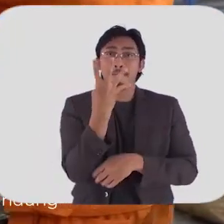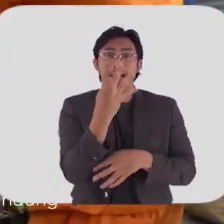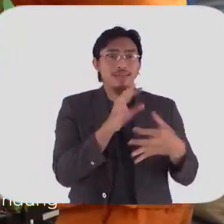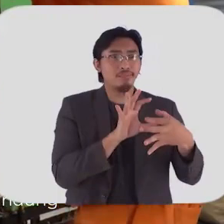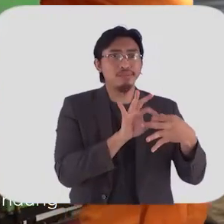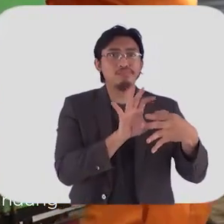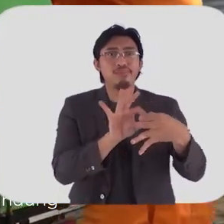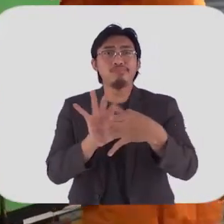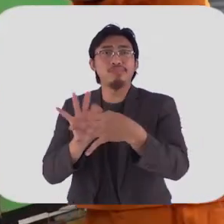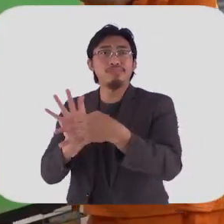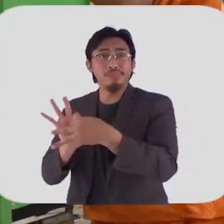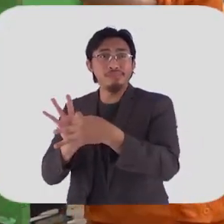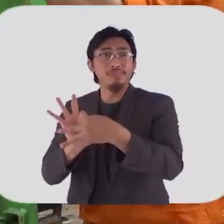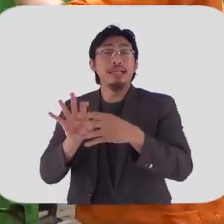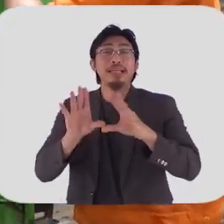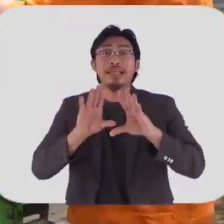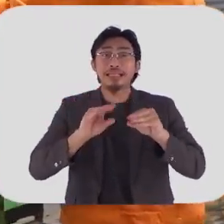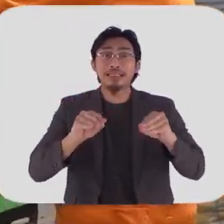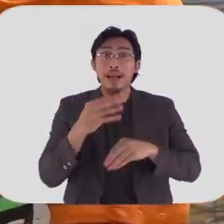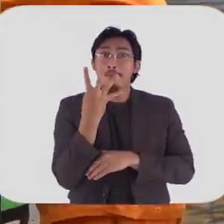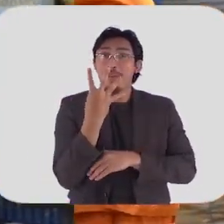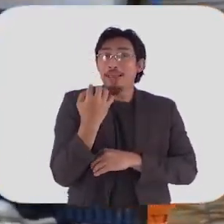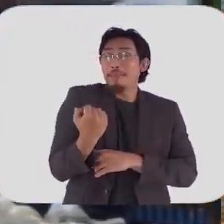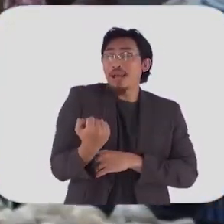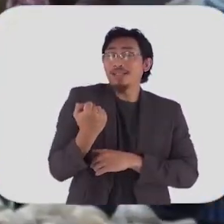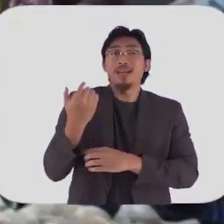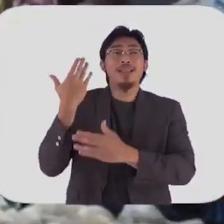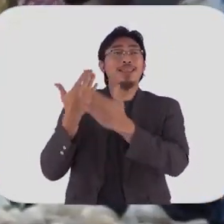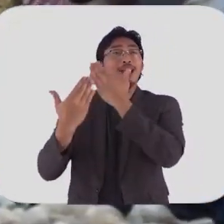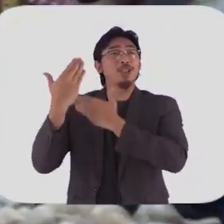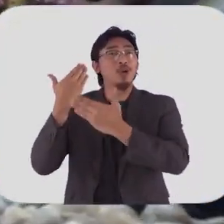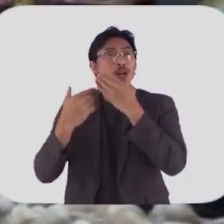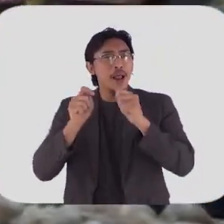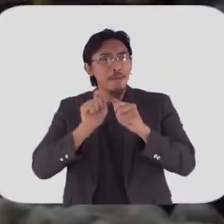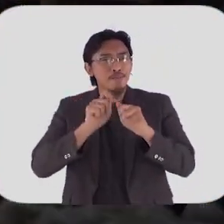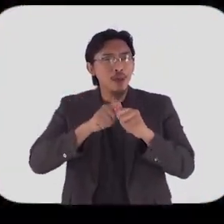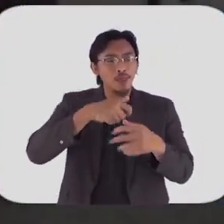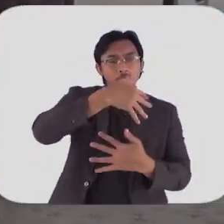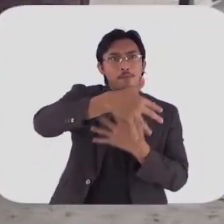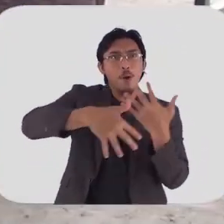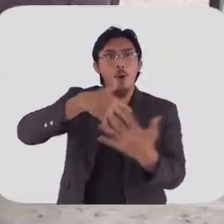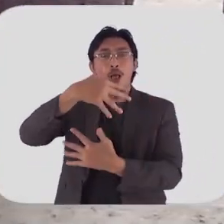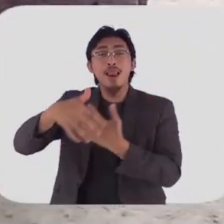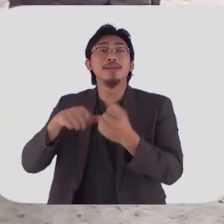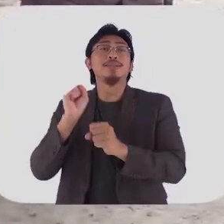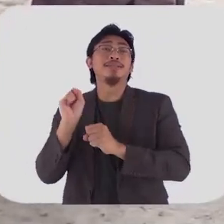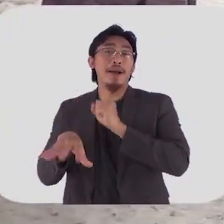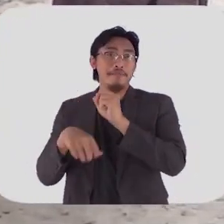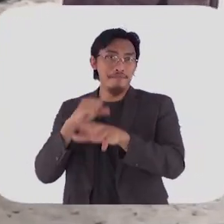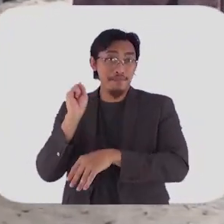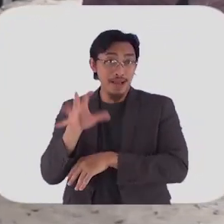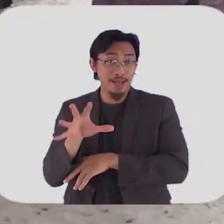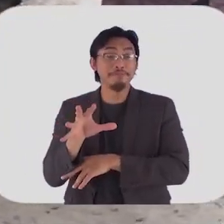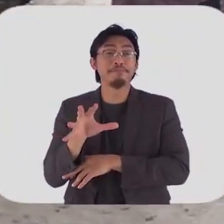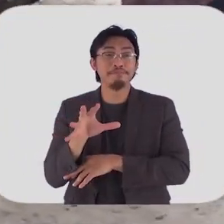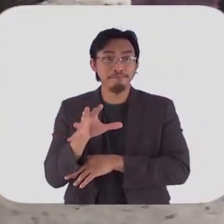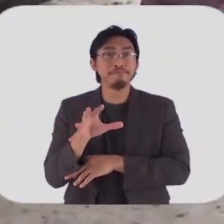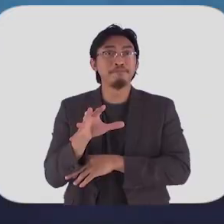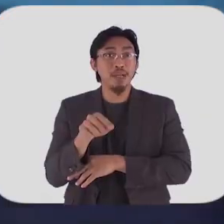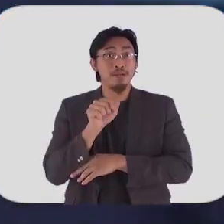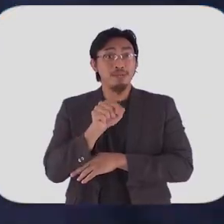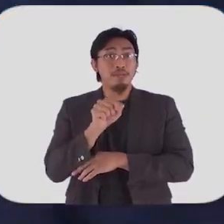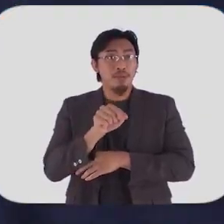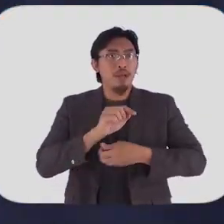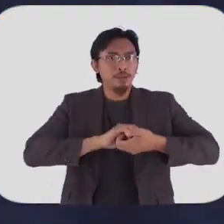Supplementary Budget bersama 4 mitra bekerja di 4 pasar tradisional untuk membuat prototipe pengelolaan sampah.